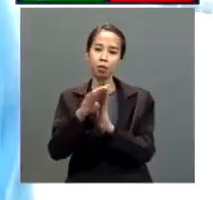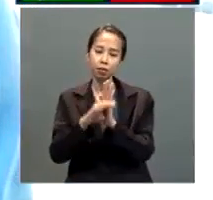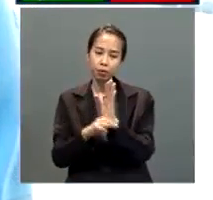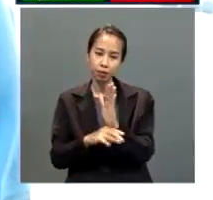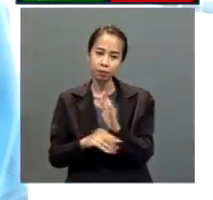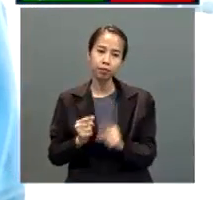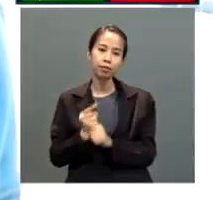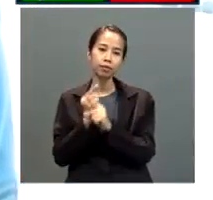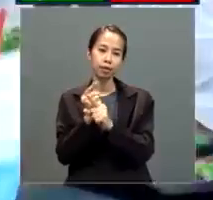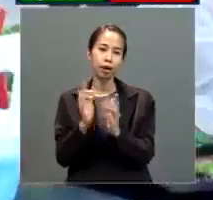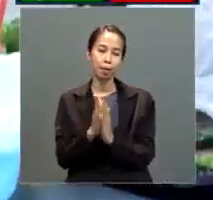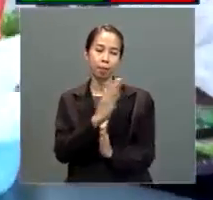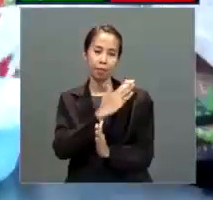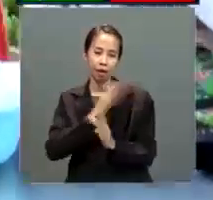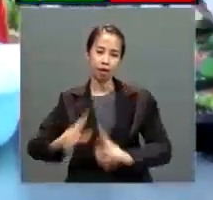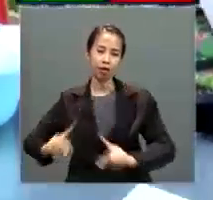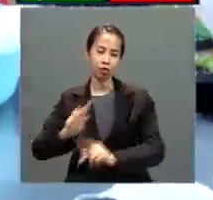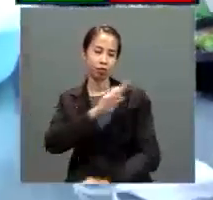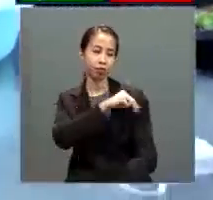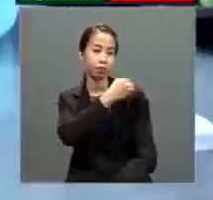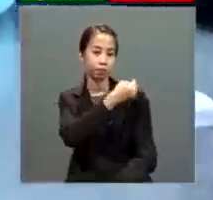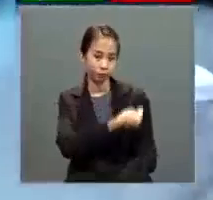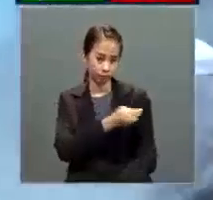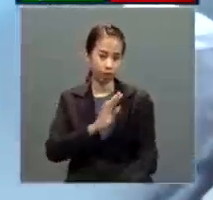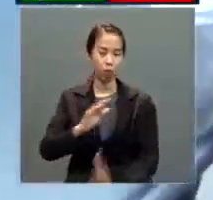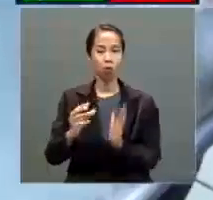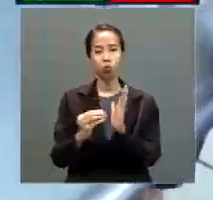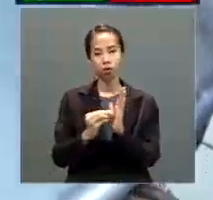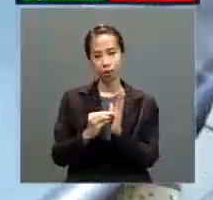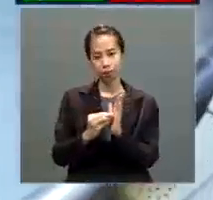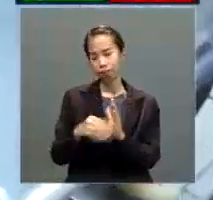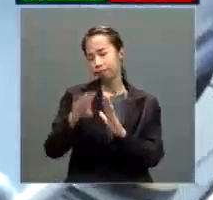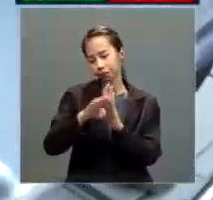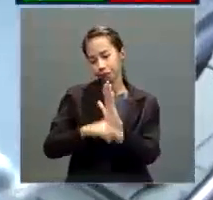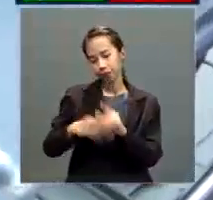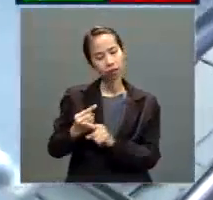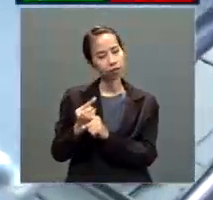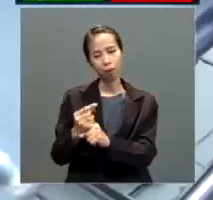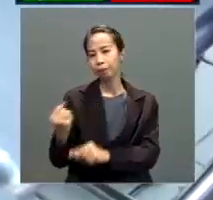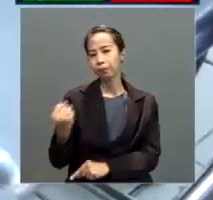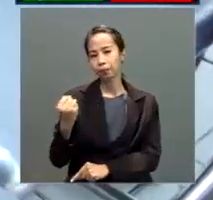ควบคุมโรคกระทรวงสาธารณสุขและกรุงเทพมหานครอย่างเคร่งครัด